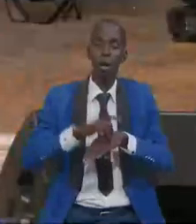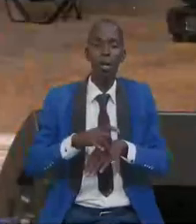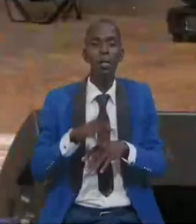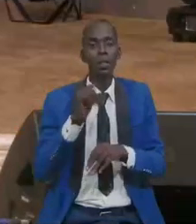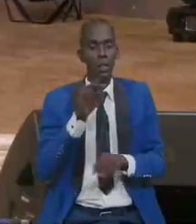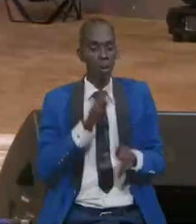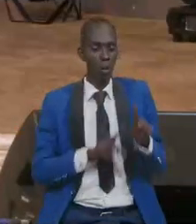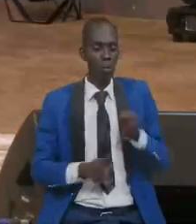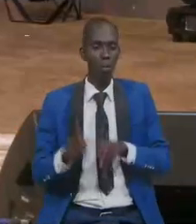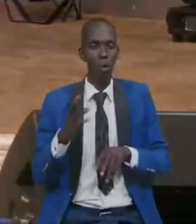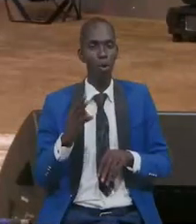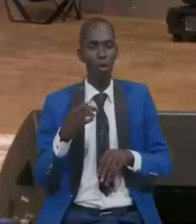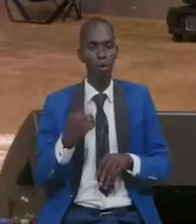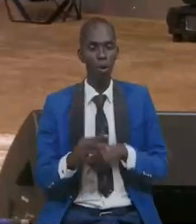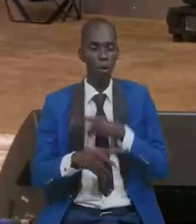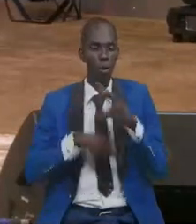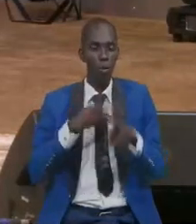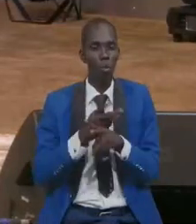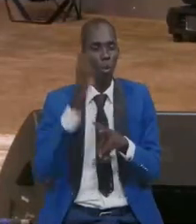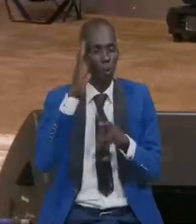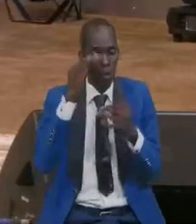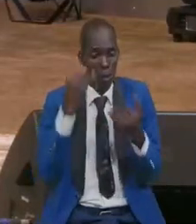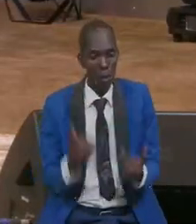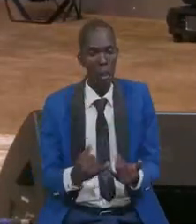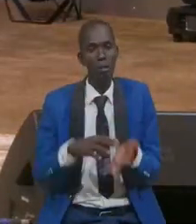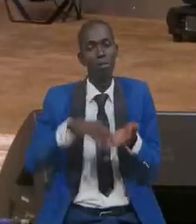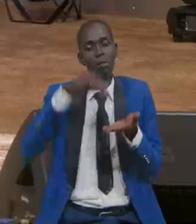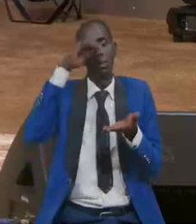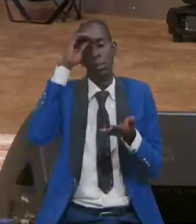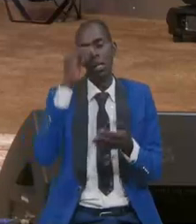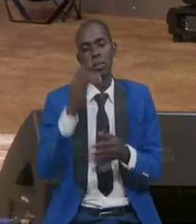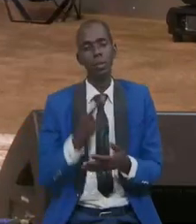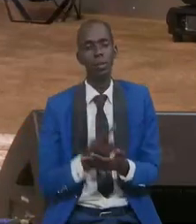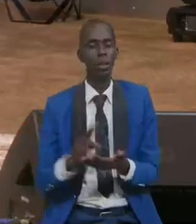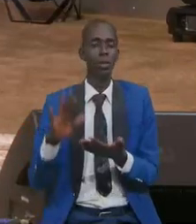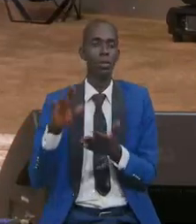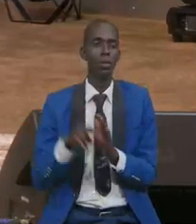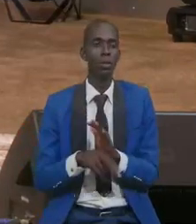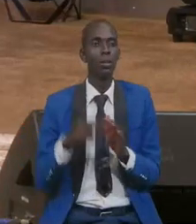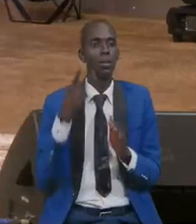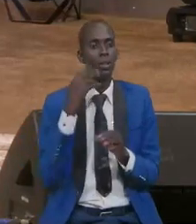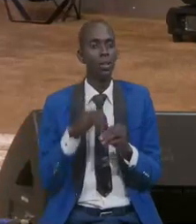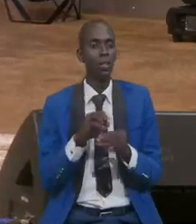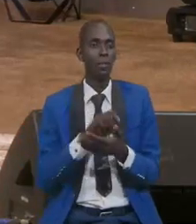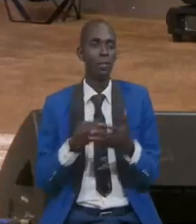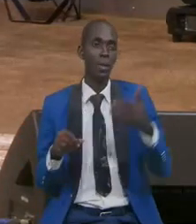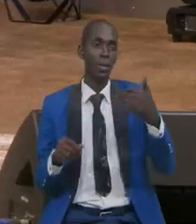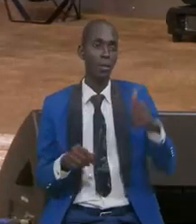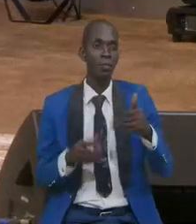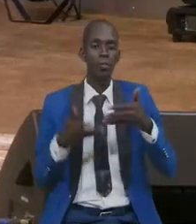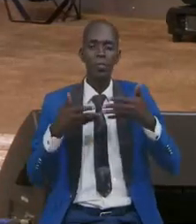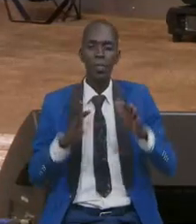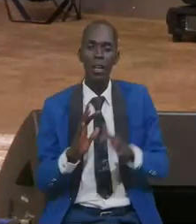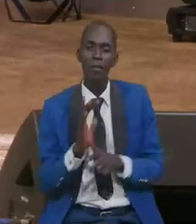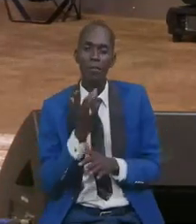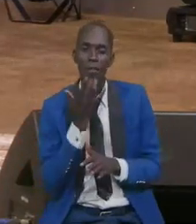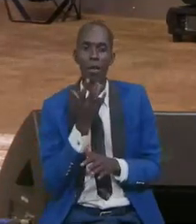la justice. Regardez le verset 10. Il dit que si l'on fait grâce aux méchants,